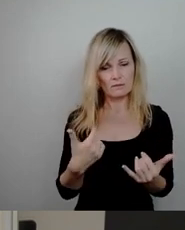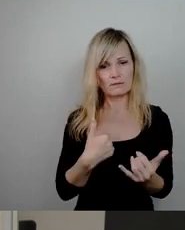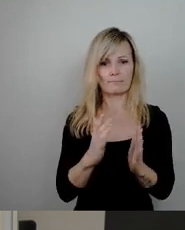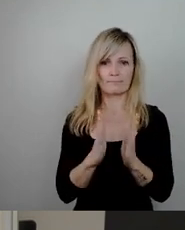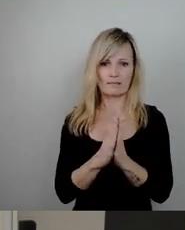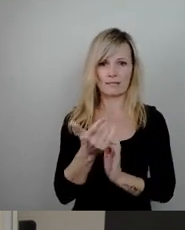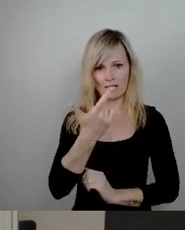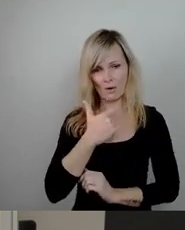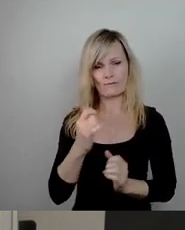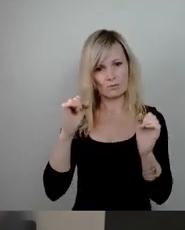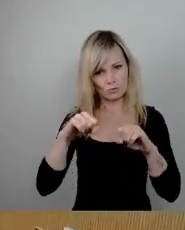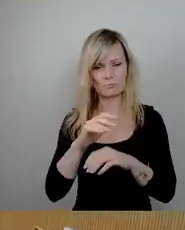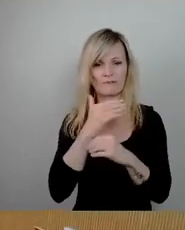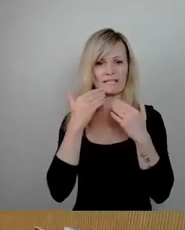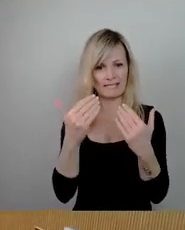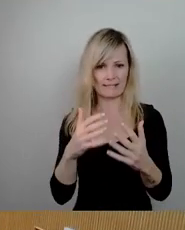Vielen Dank.